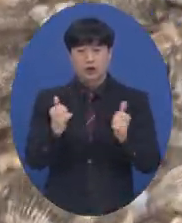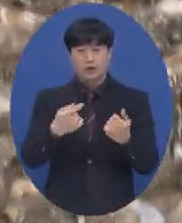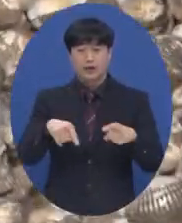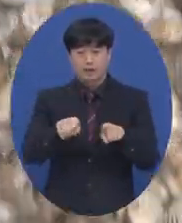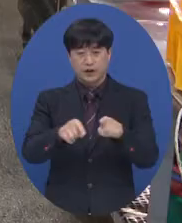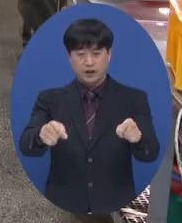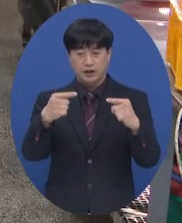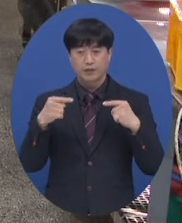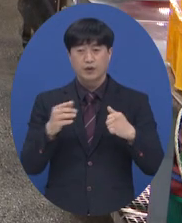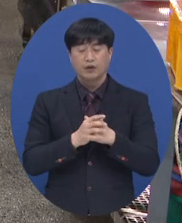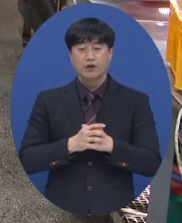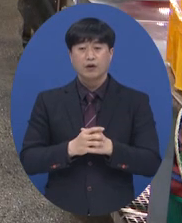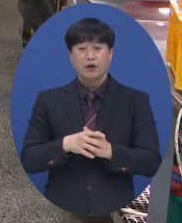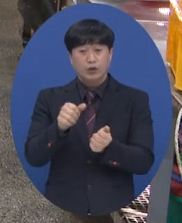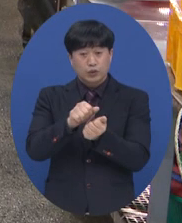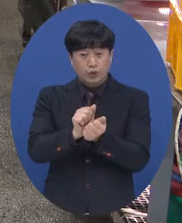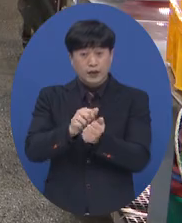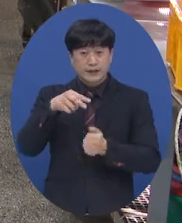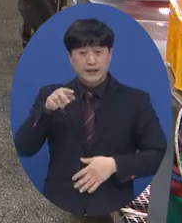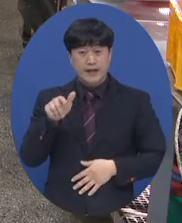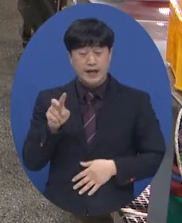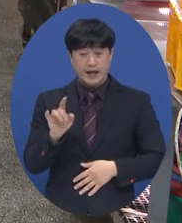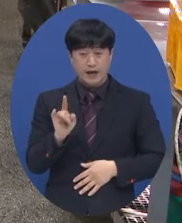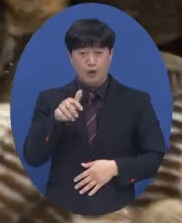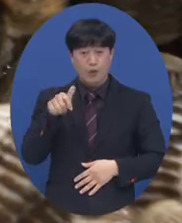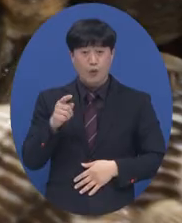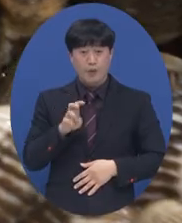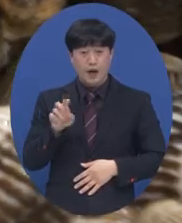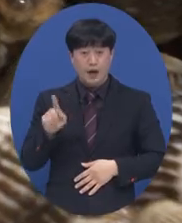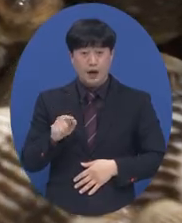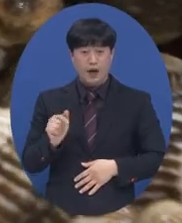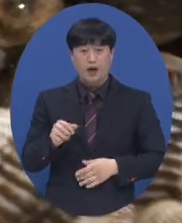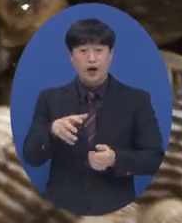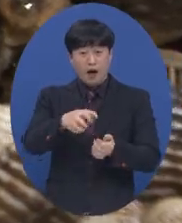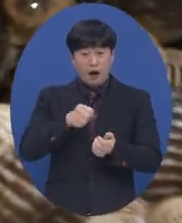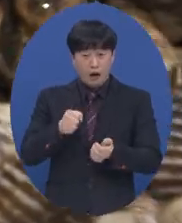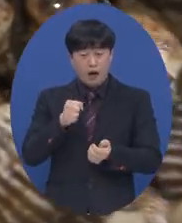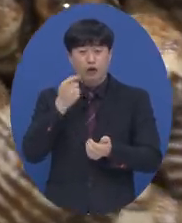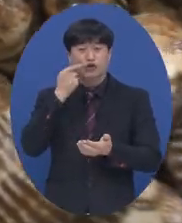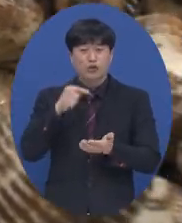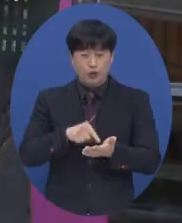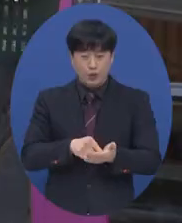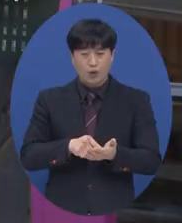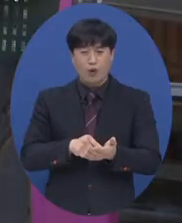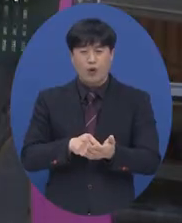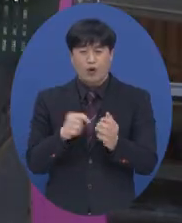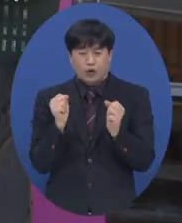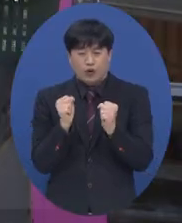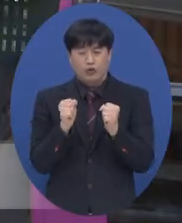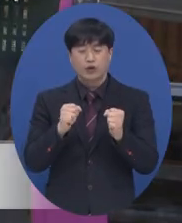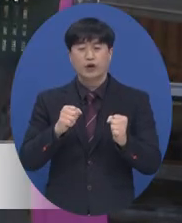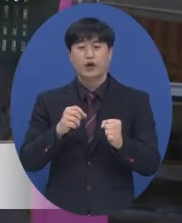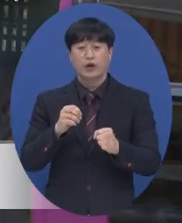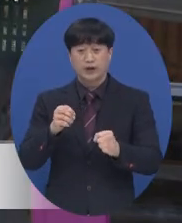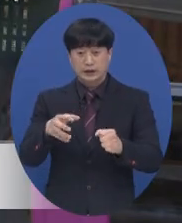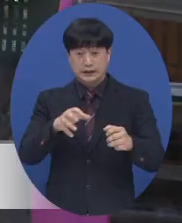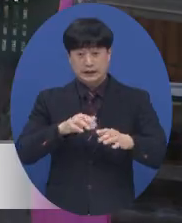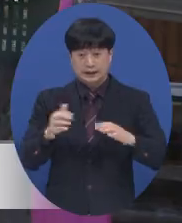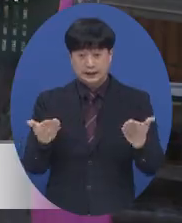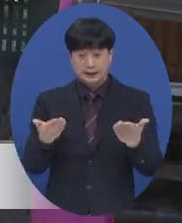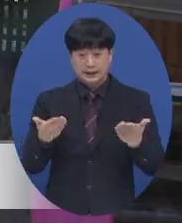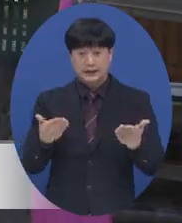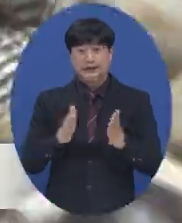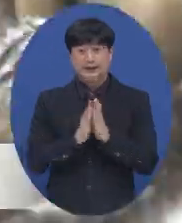함께하고 있습니다. 새꼬막은 채취도 비교적 쉬운 데다 겨울철 어항기에 작업이 이뤄집니다. 이